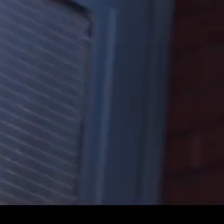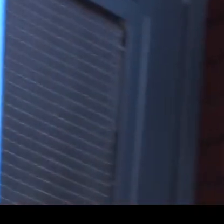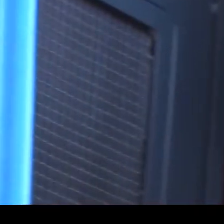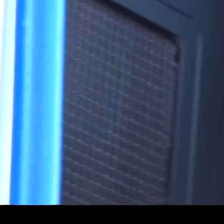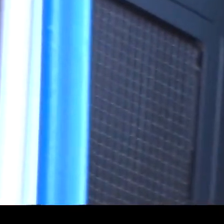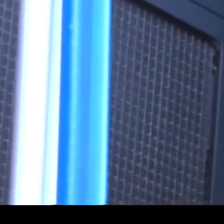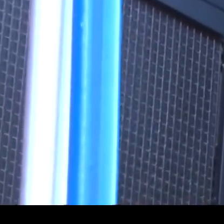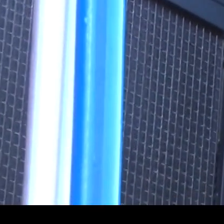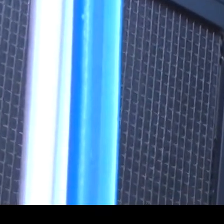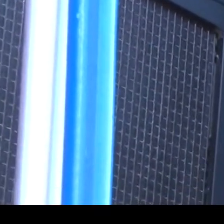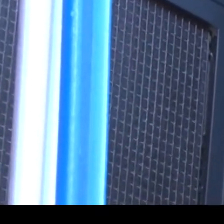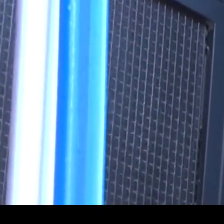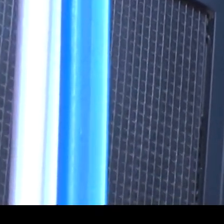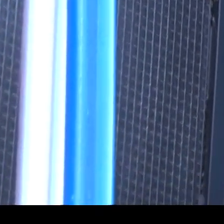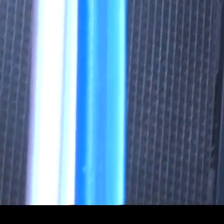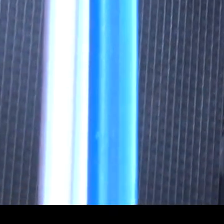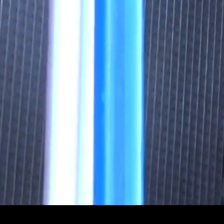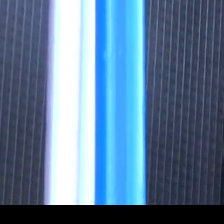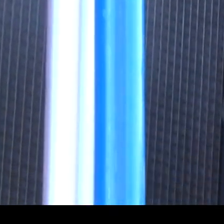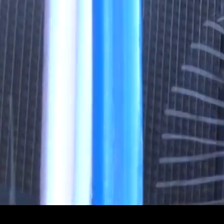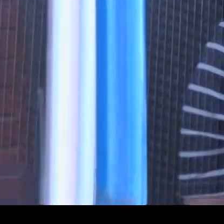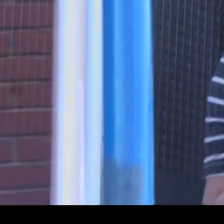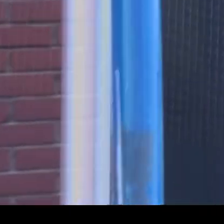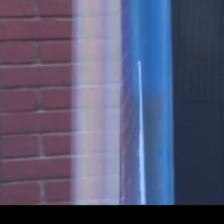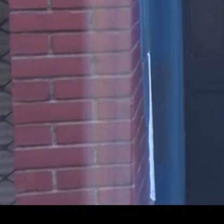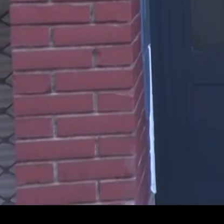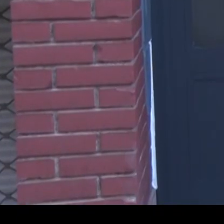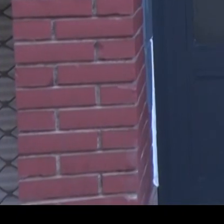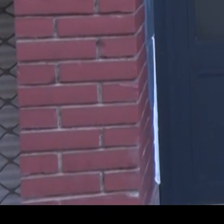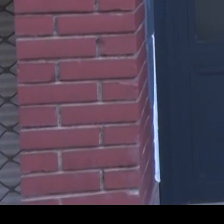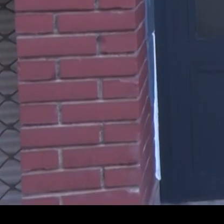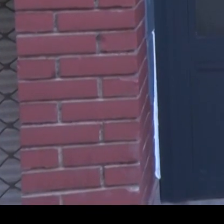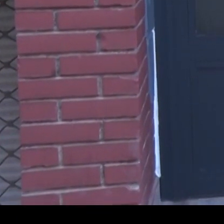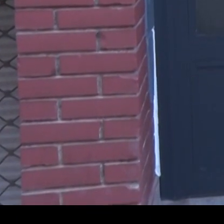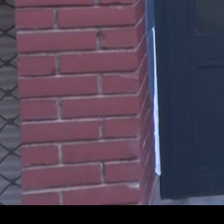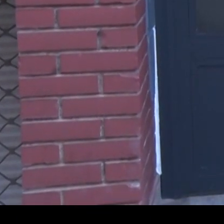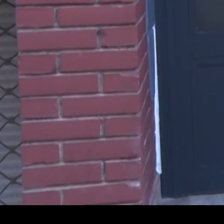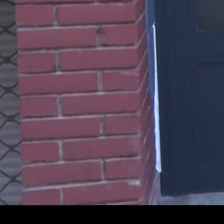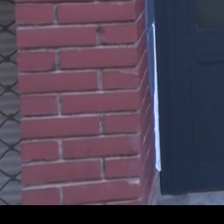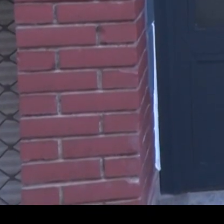me ta. A njën të diskriminu me faktin që nuk din shkrim ledzim, nuk din të flotë, komunikoj me